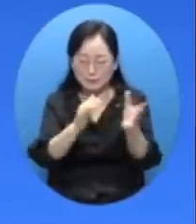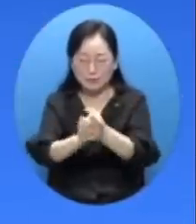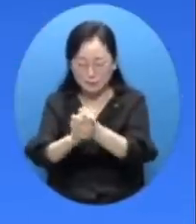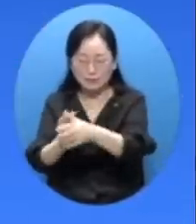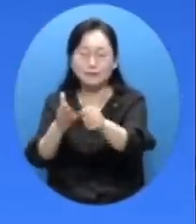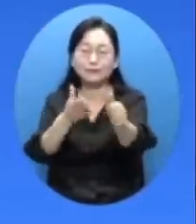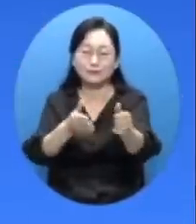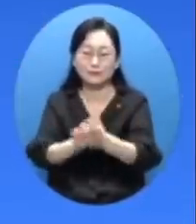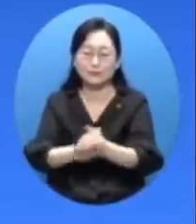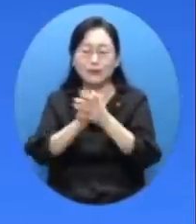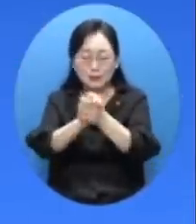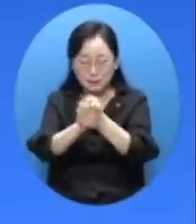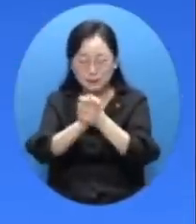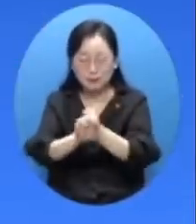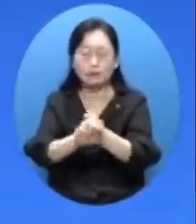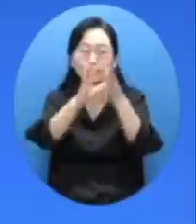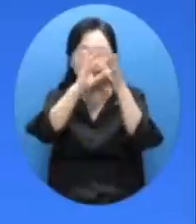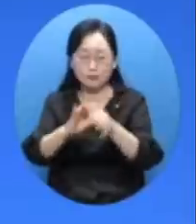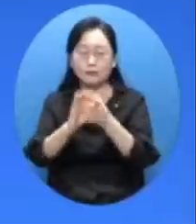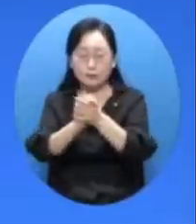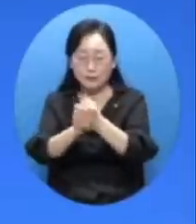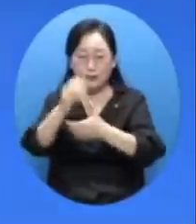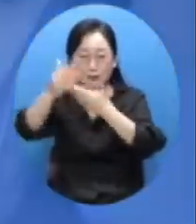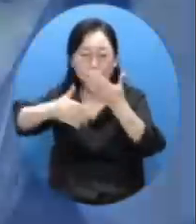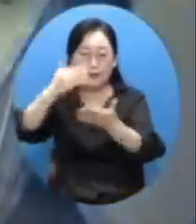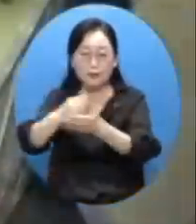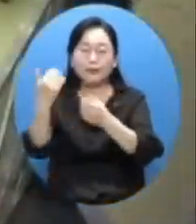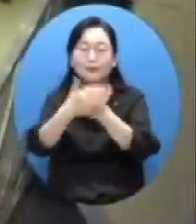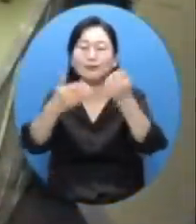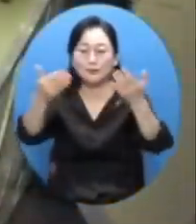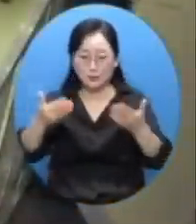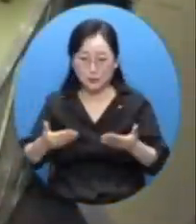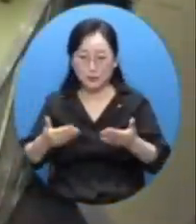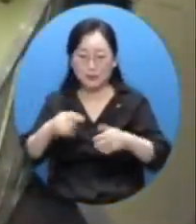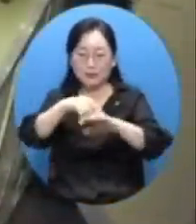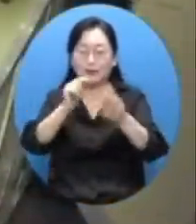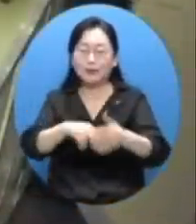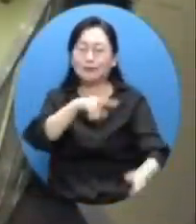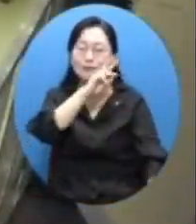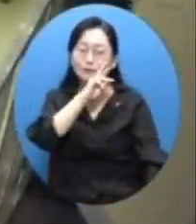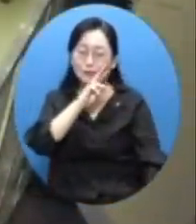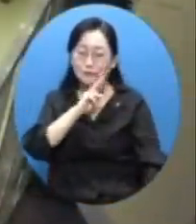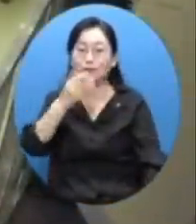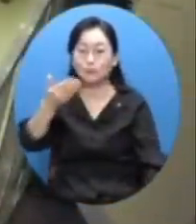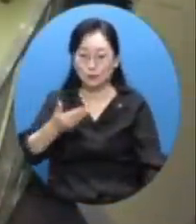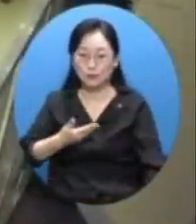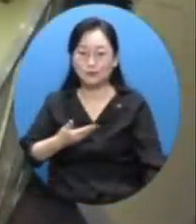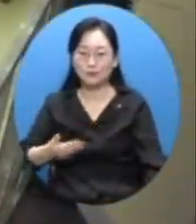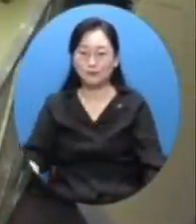바랍니다. 기도하고 또 기도하고 또 기도하면 하나님의 은혜를 주십니다. 마음의 평안함을 주시는 것입니다.